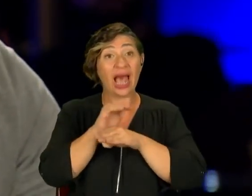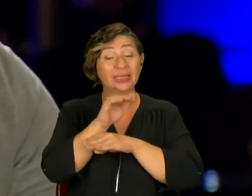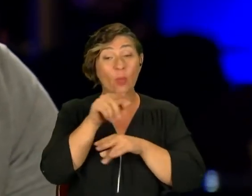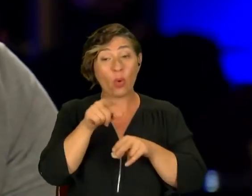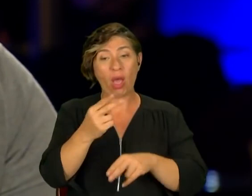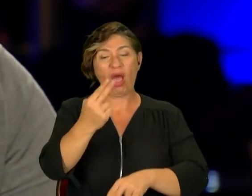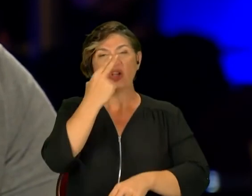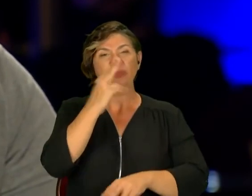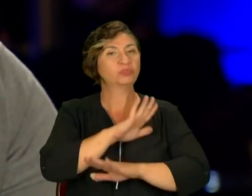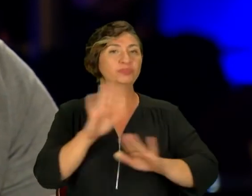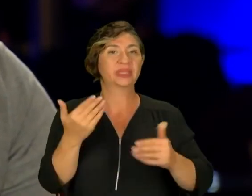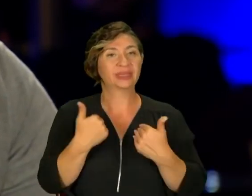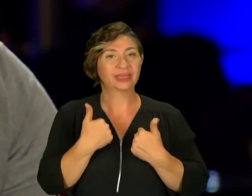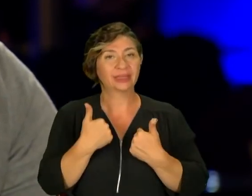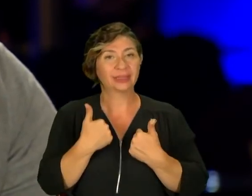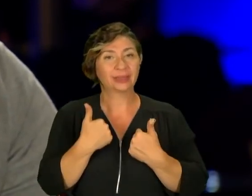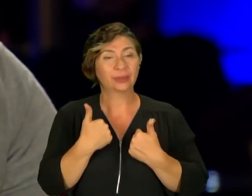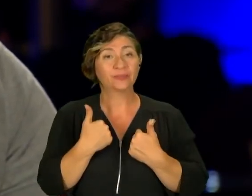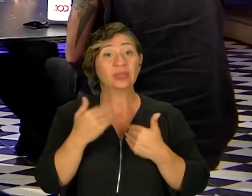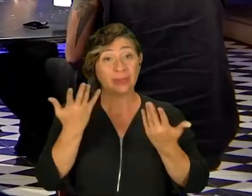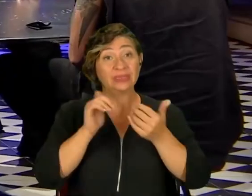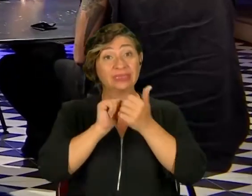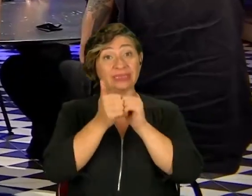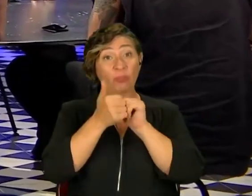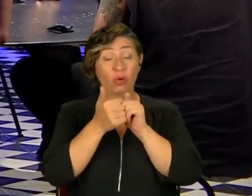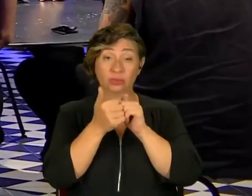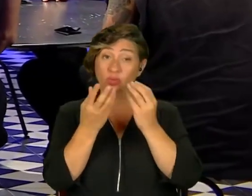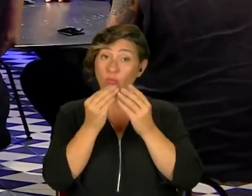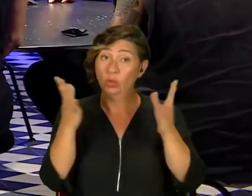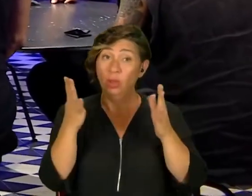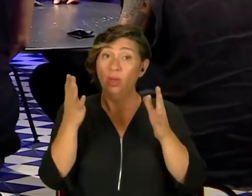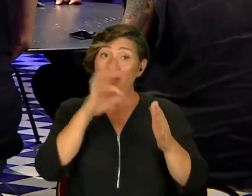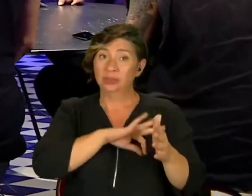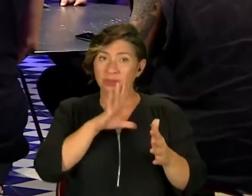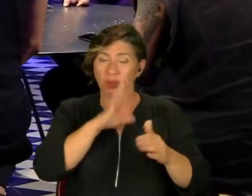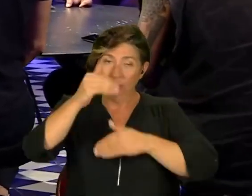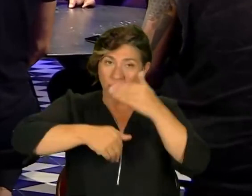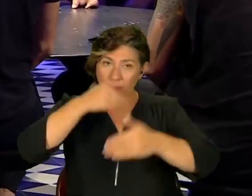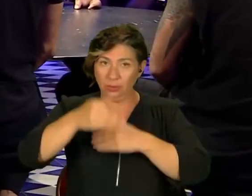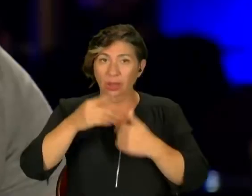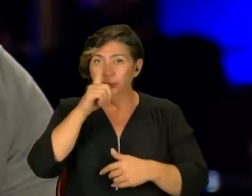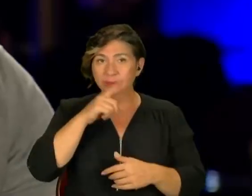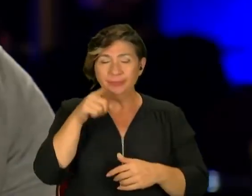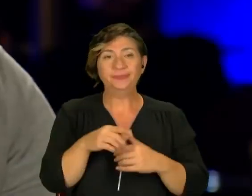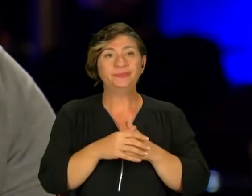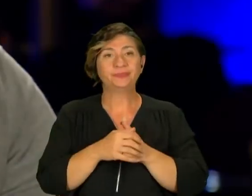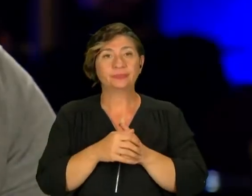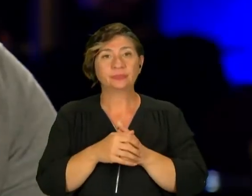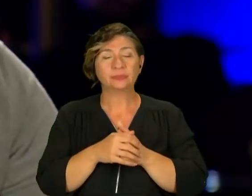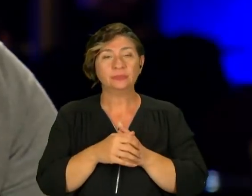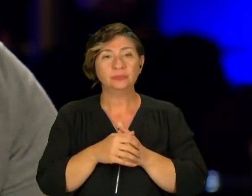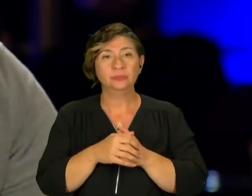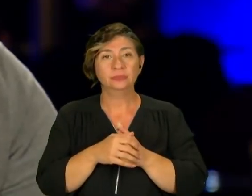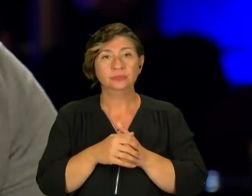o şekilde adapte ettiğim için. Ve tabii ki sporun da etkisi var. Yüzmenin özellikle etkisi var